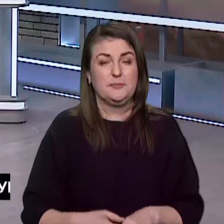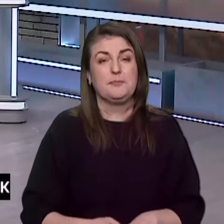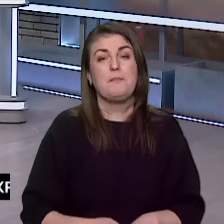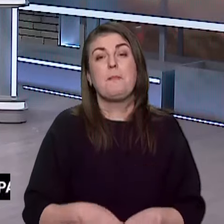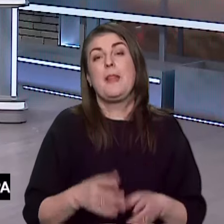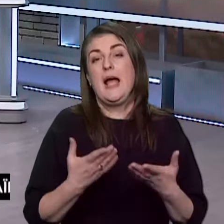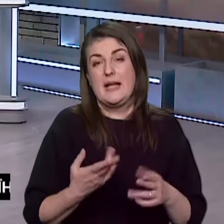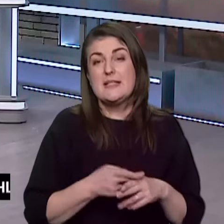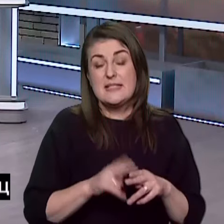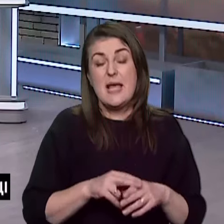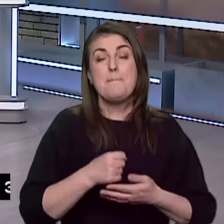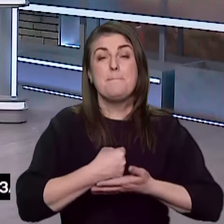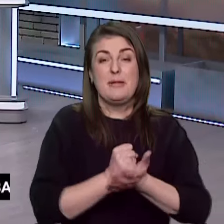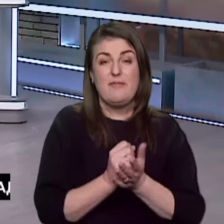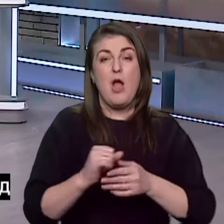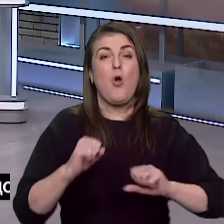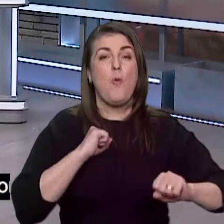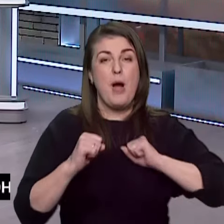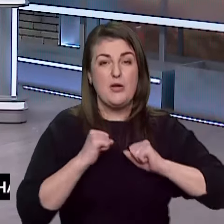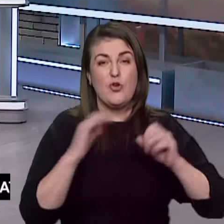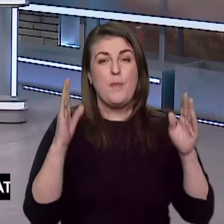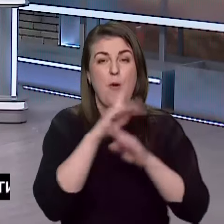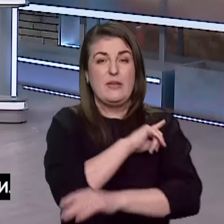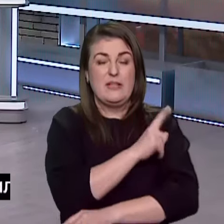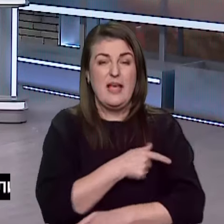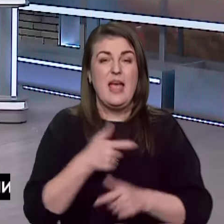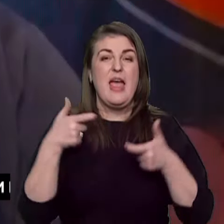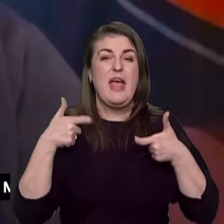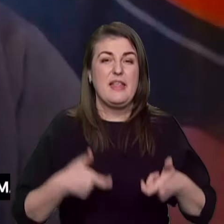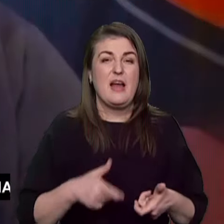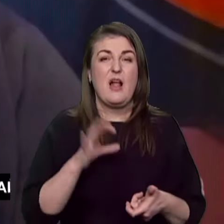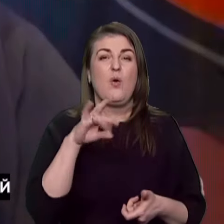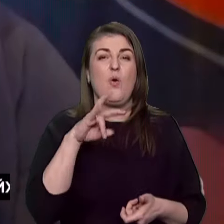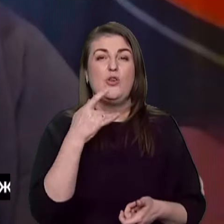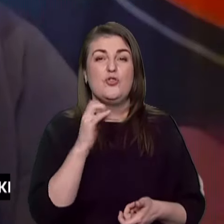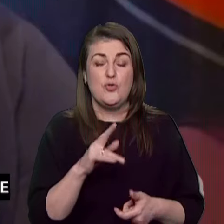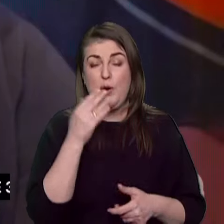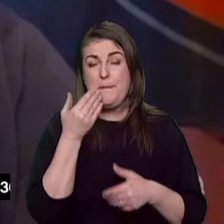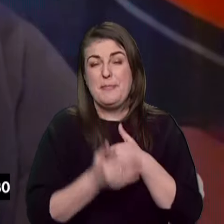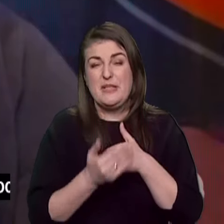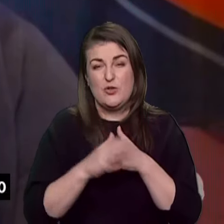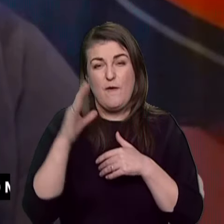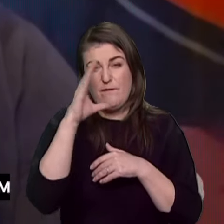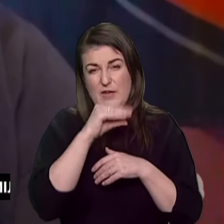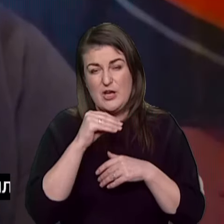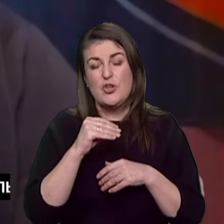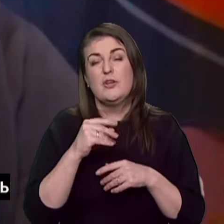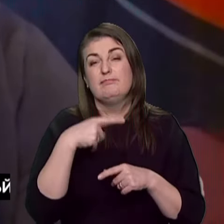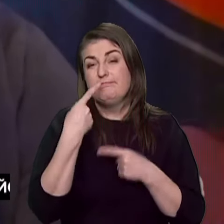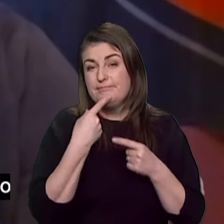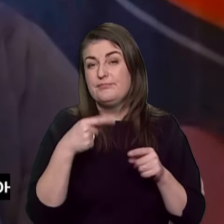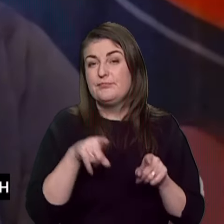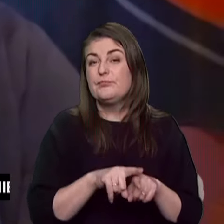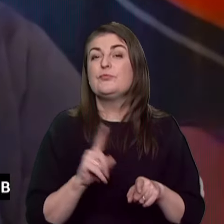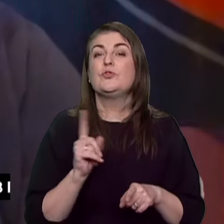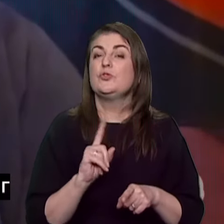Ну, власне, це підтвердив і командувач повітряних сил генерал Олещук, і пізно ввечері знову таки натякнув на те,